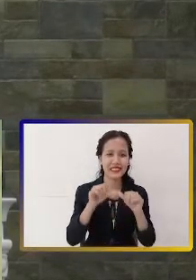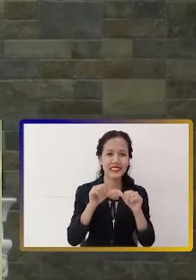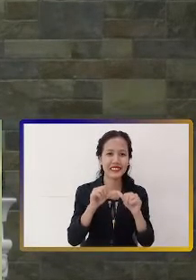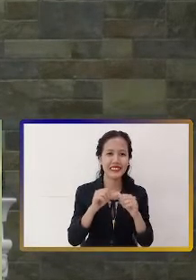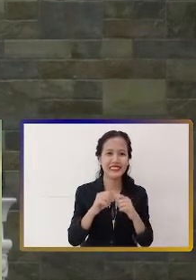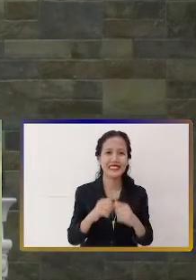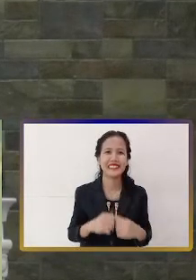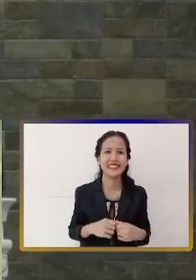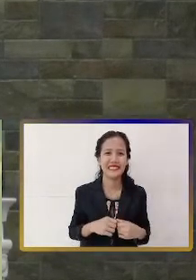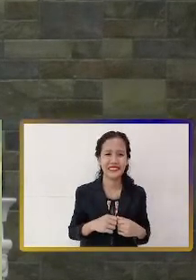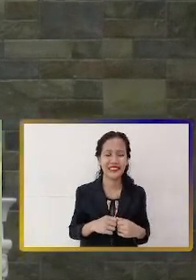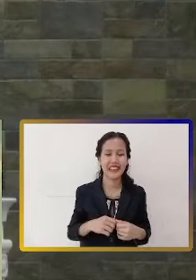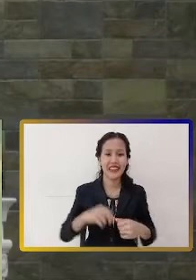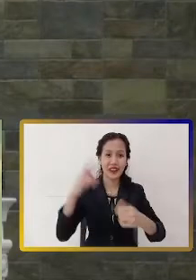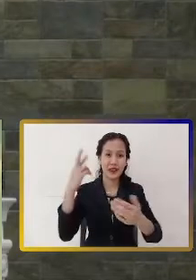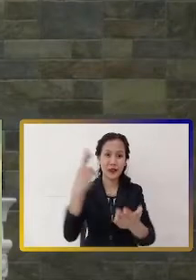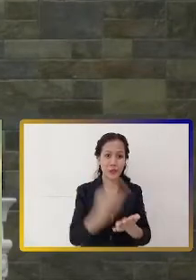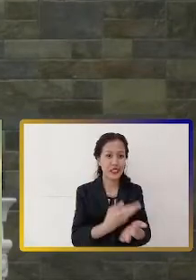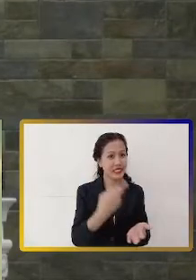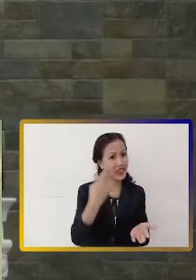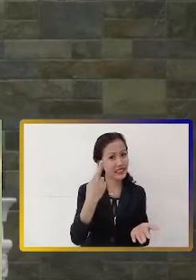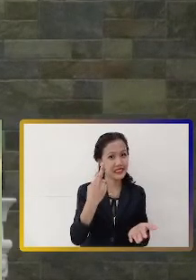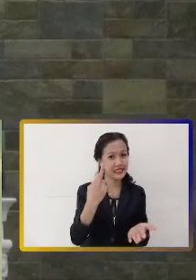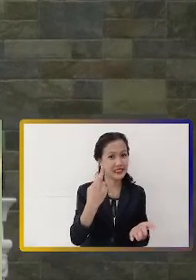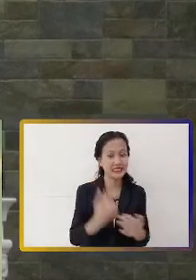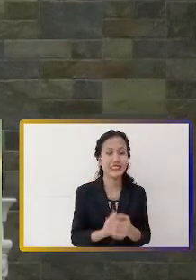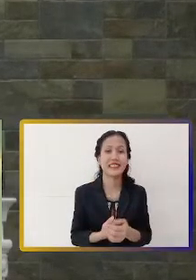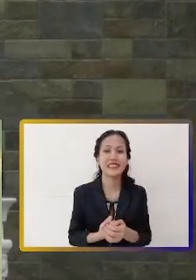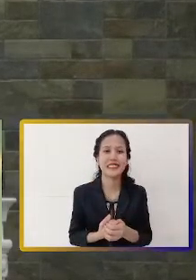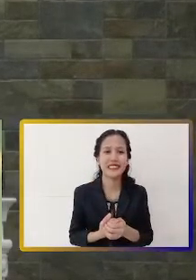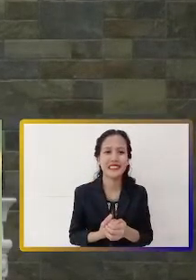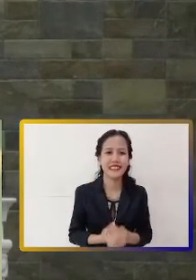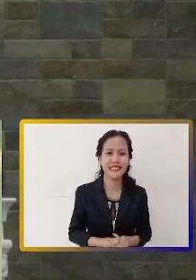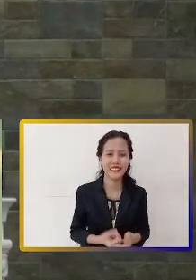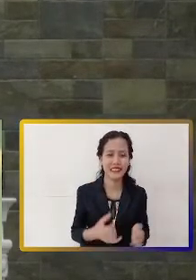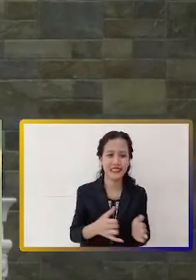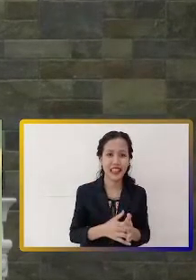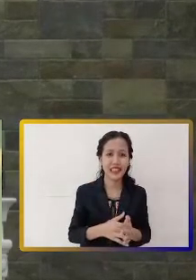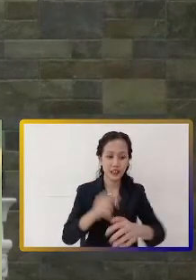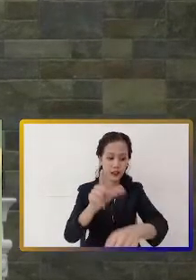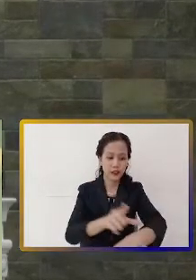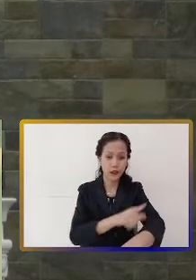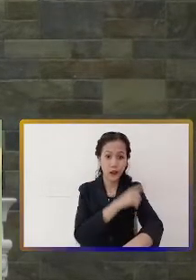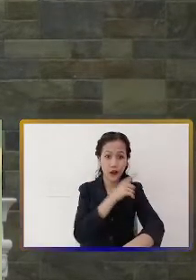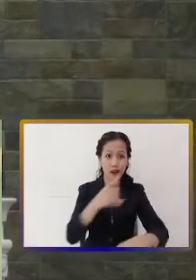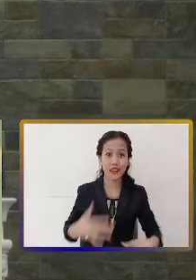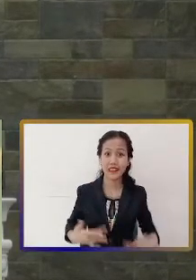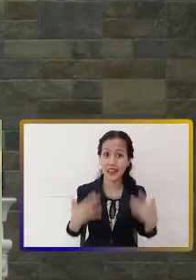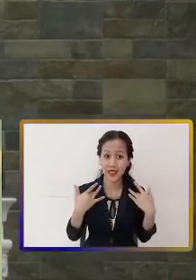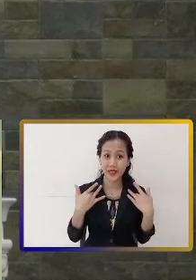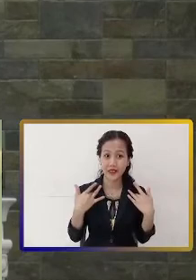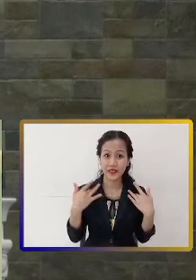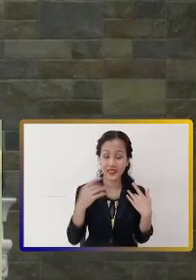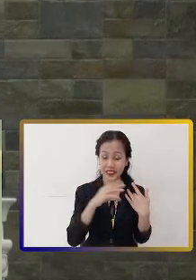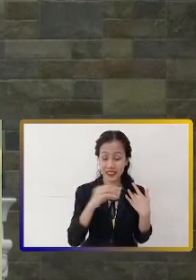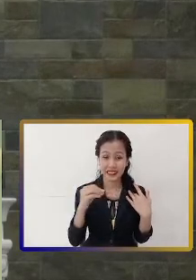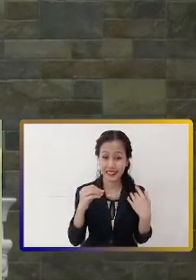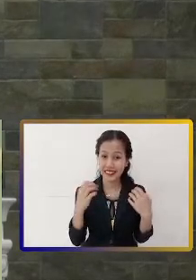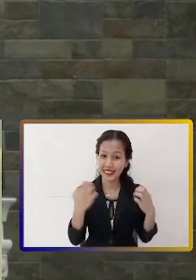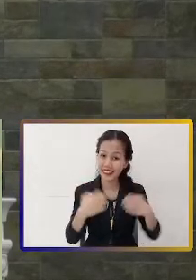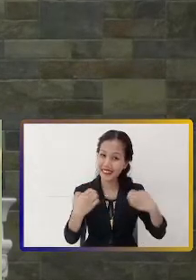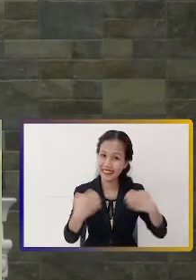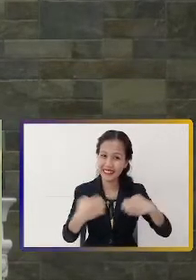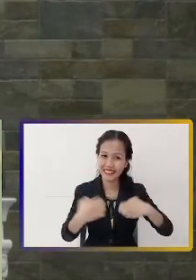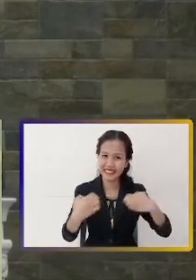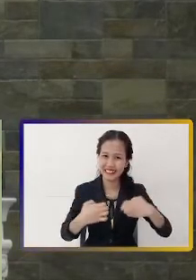Oh man. Halos lahat po ito eh, Panginoon, ito pong nag-aapi-api sa akin, ito nag-ano-ano sa